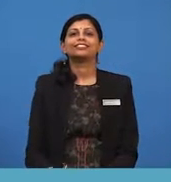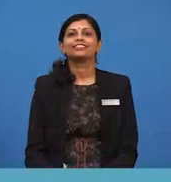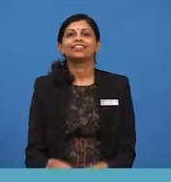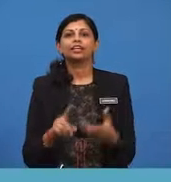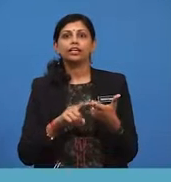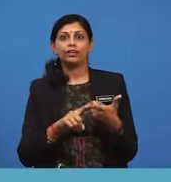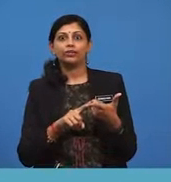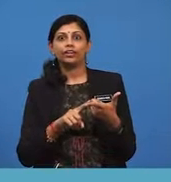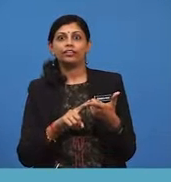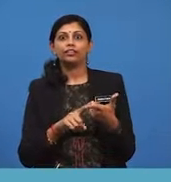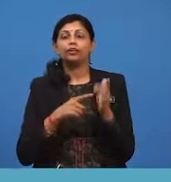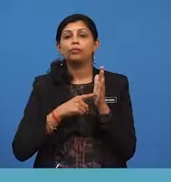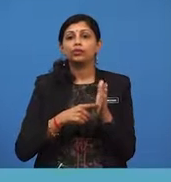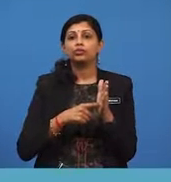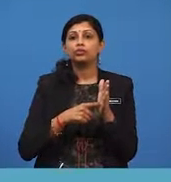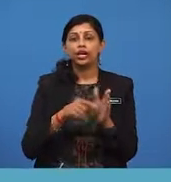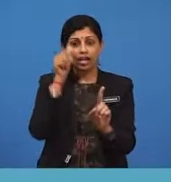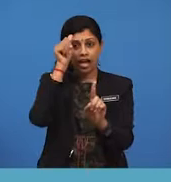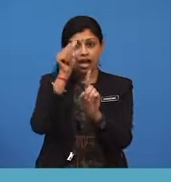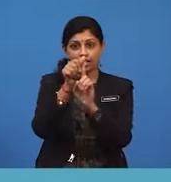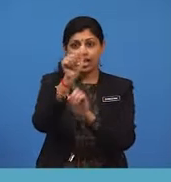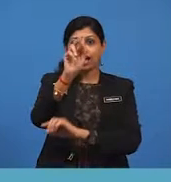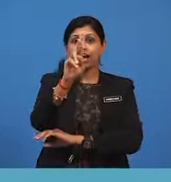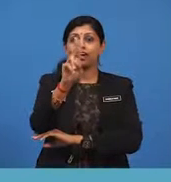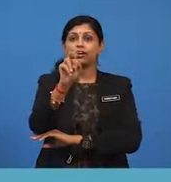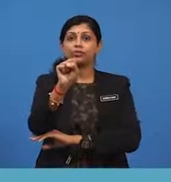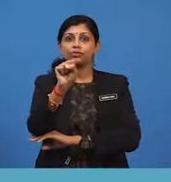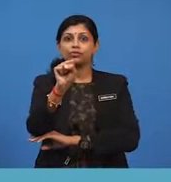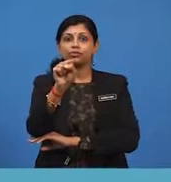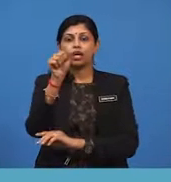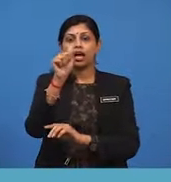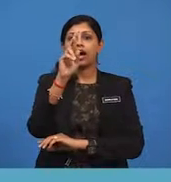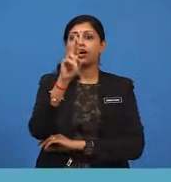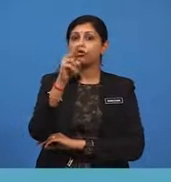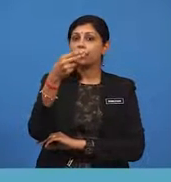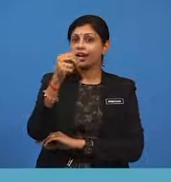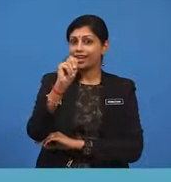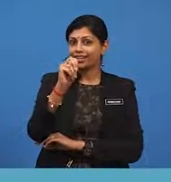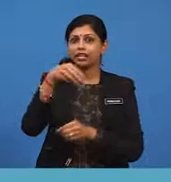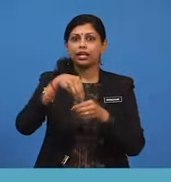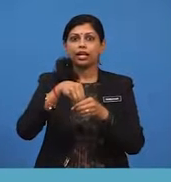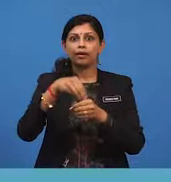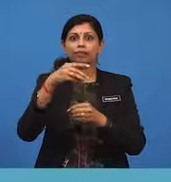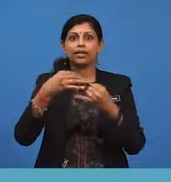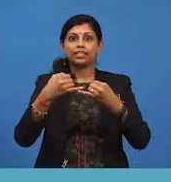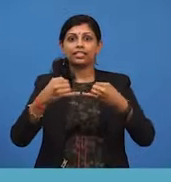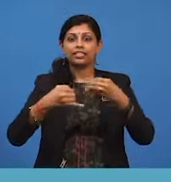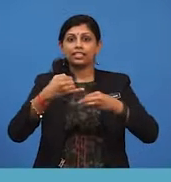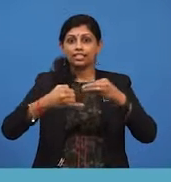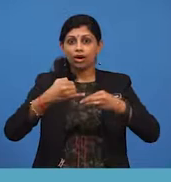Kedua, murid-murid dapat menunjukkan arah arus aruhan dalam dawai lurus dan